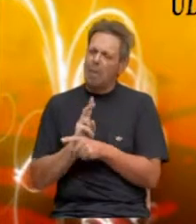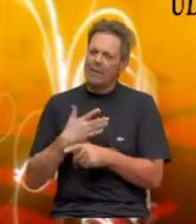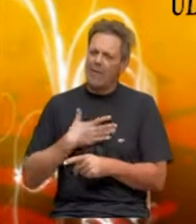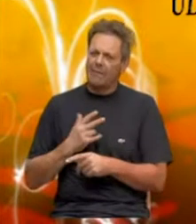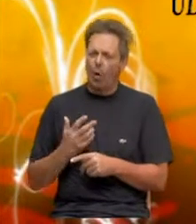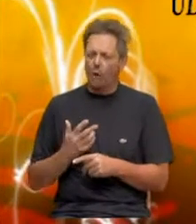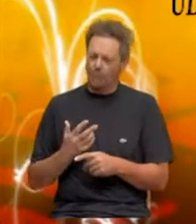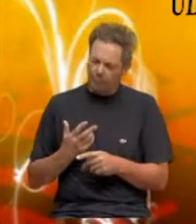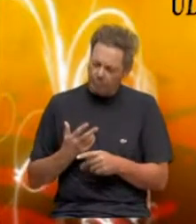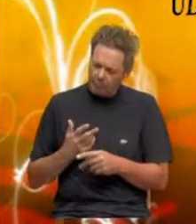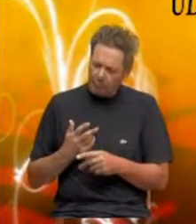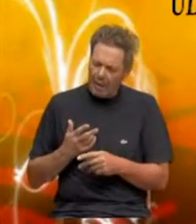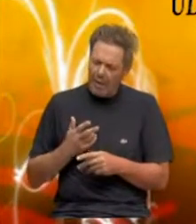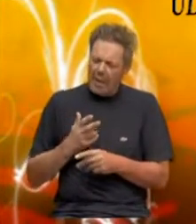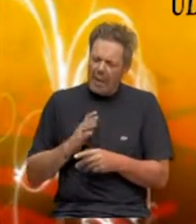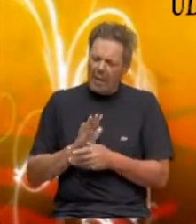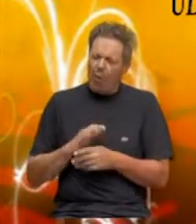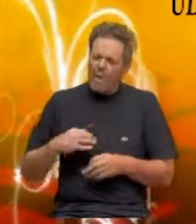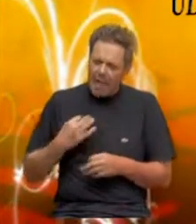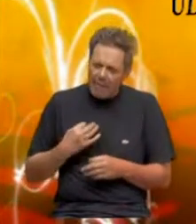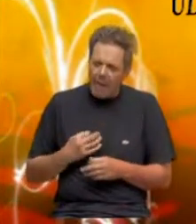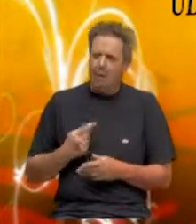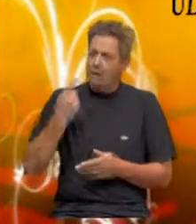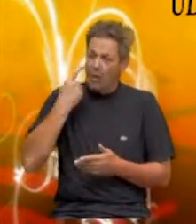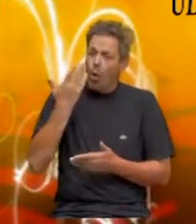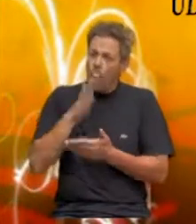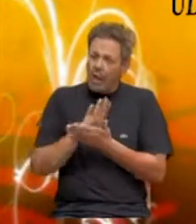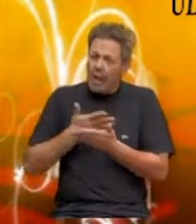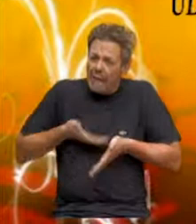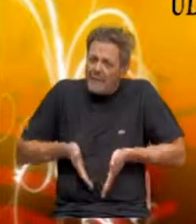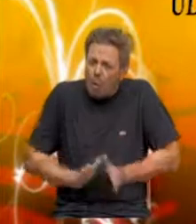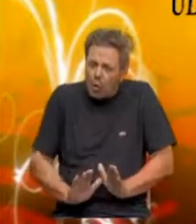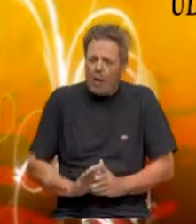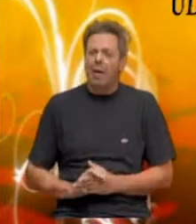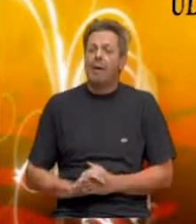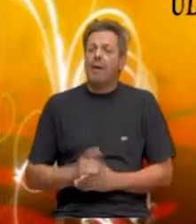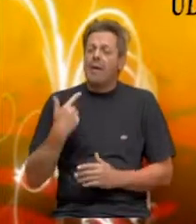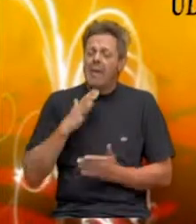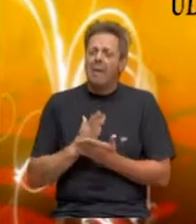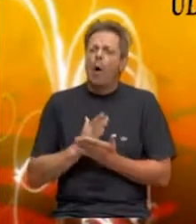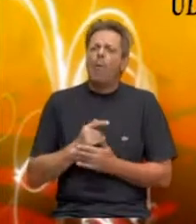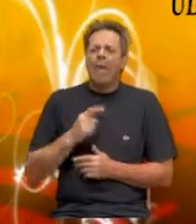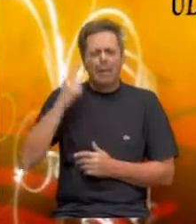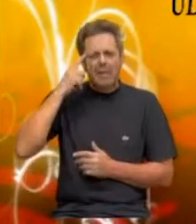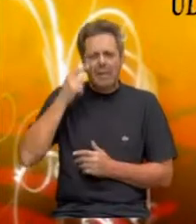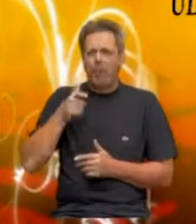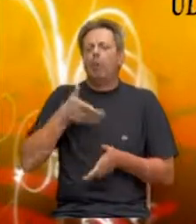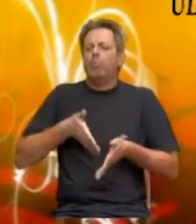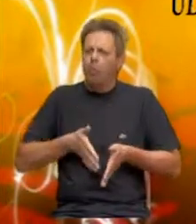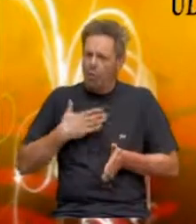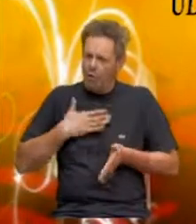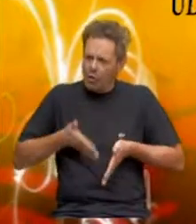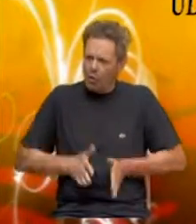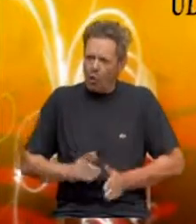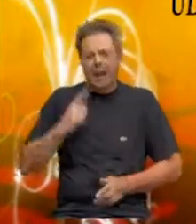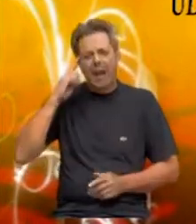zdravlje, ne samo ono zdravlje za koje mi mislimo da nemamo alergije, da nemamo što ne, ali da mislimo možda i od rođenja na